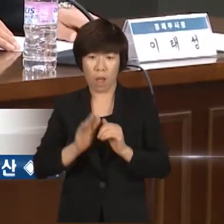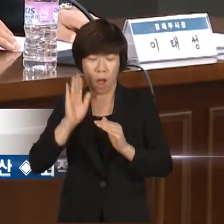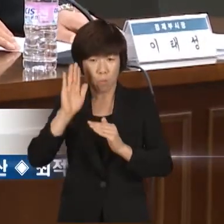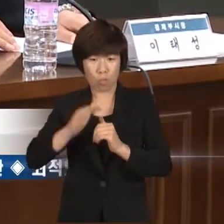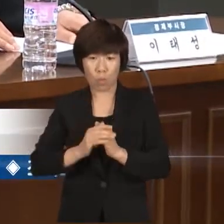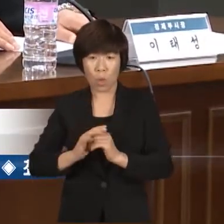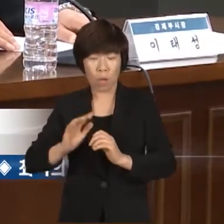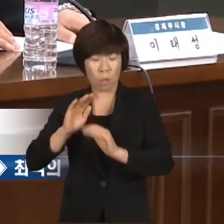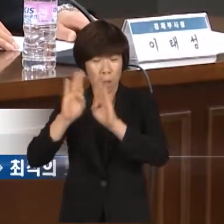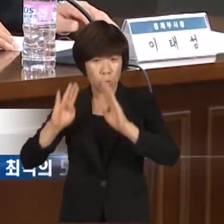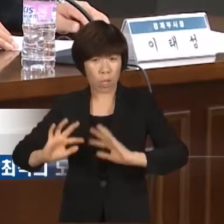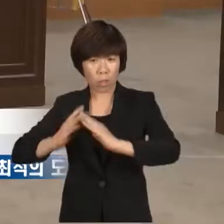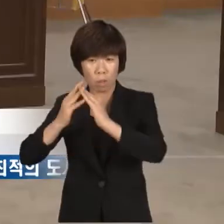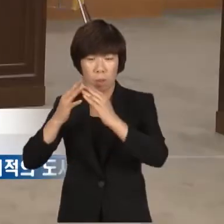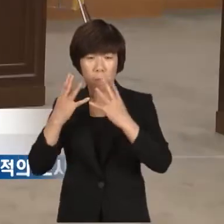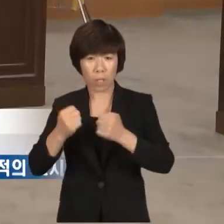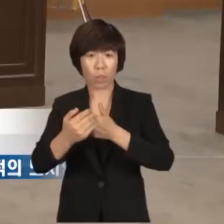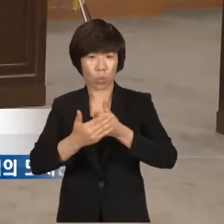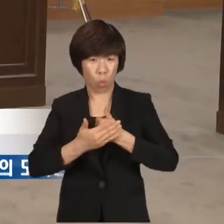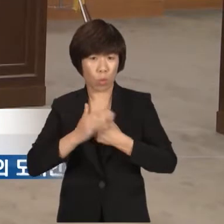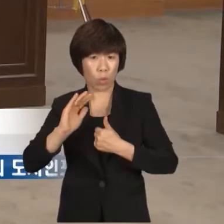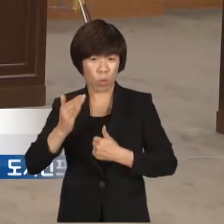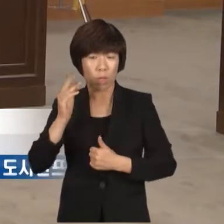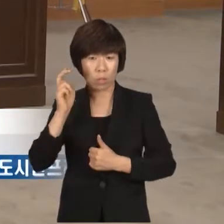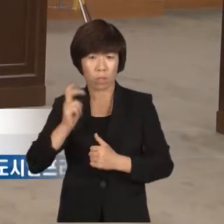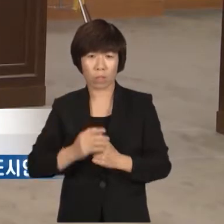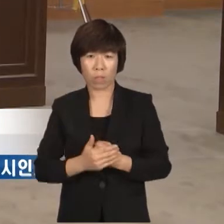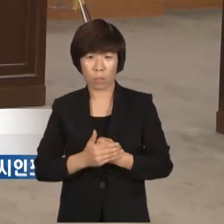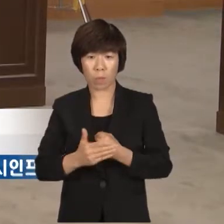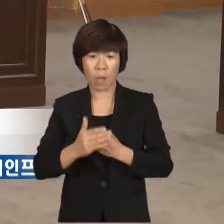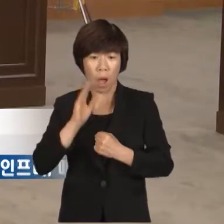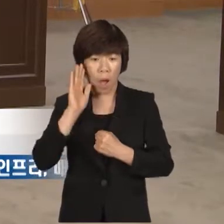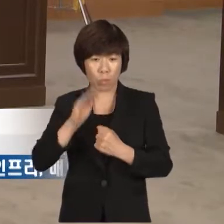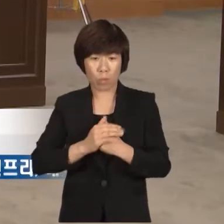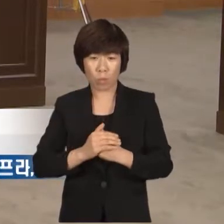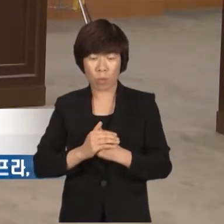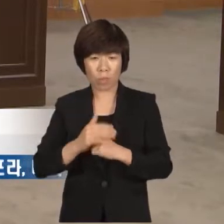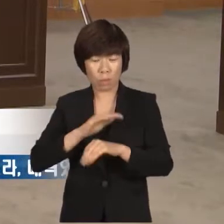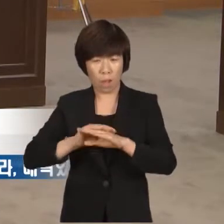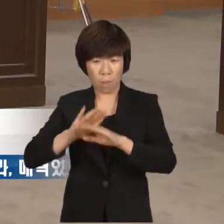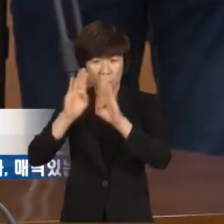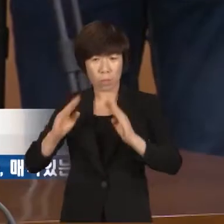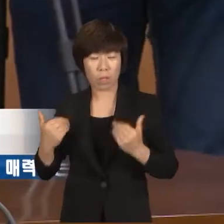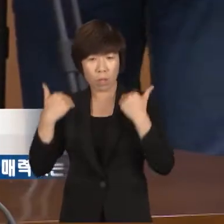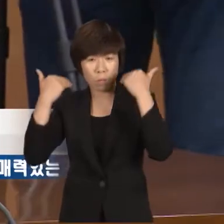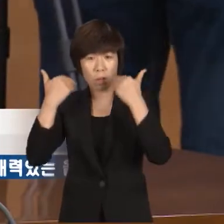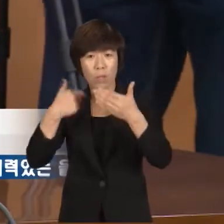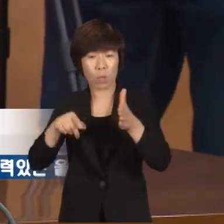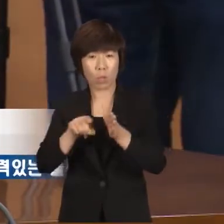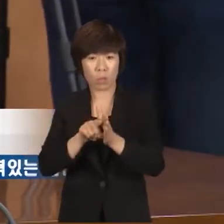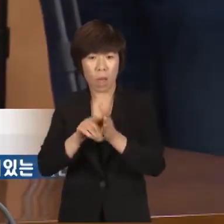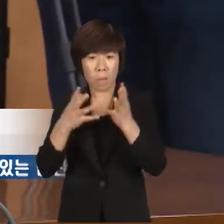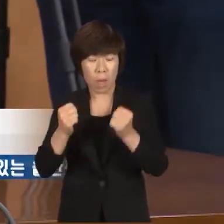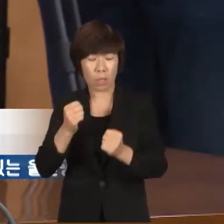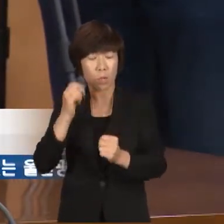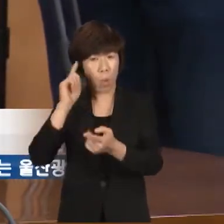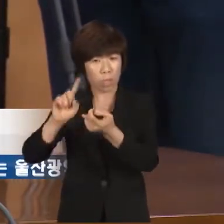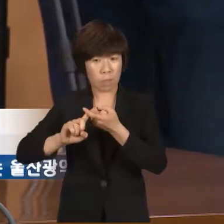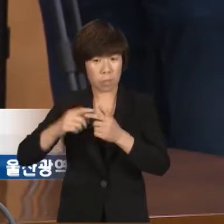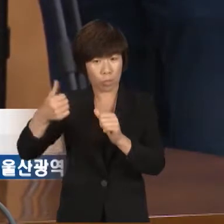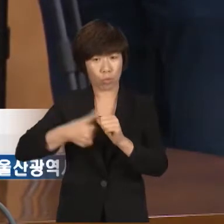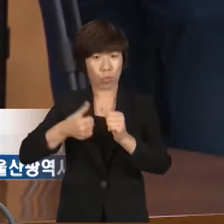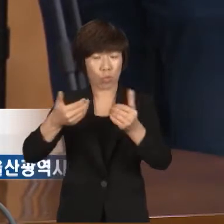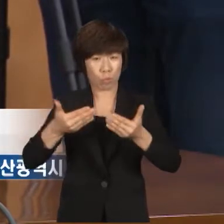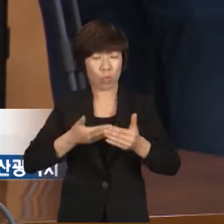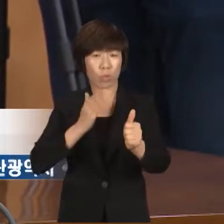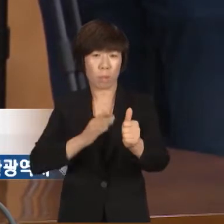국립산업기술박물관에 큰 도움이 될 것이라며 앞으로 국립산업기술박물관이 제대로 성장할 수 있도록 많은 관심과 조언을